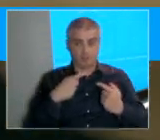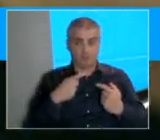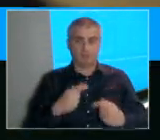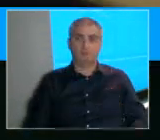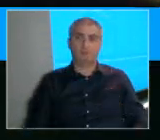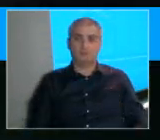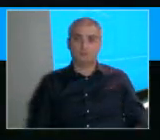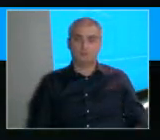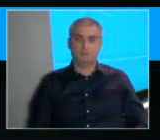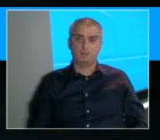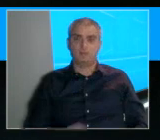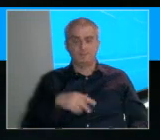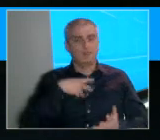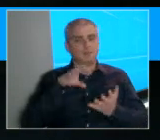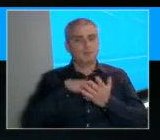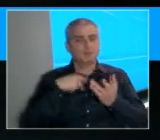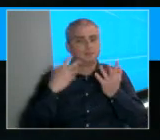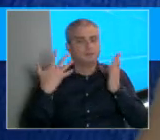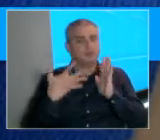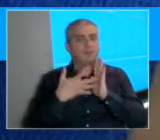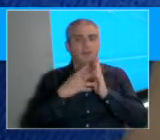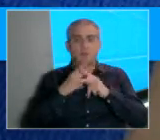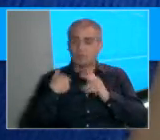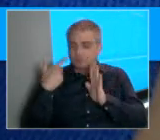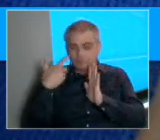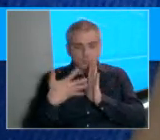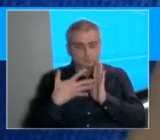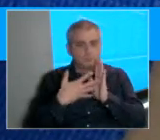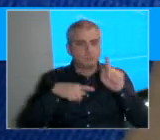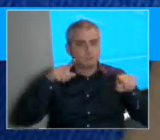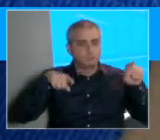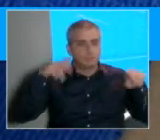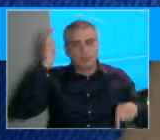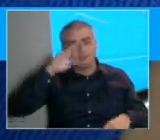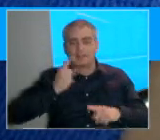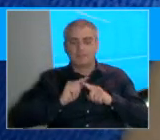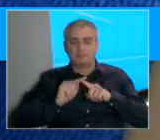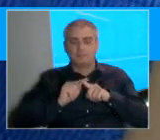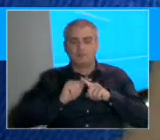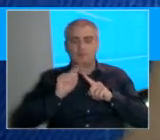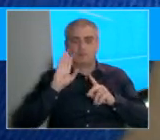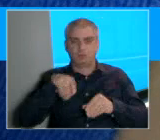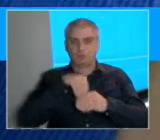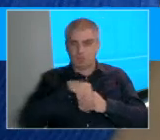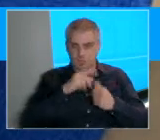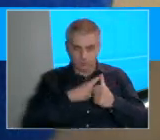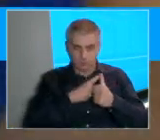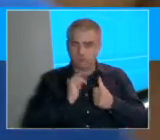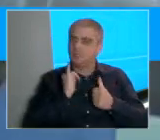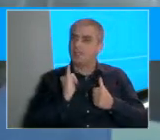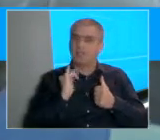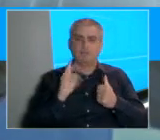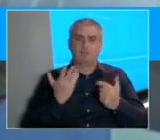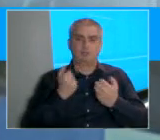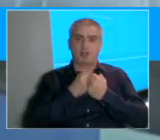וב-ICDC, במרכז הלאומי לבקרת מחלות, בעצם עושים כל הזמן את הניטור כדי להבין מהם הזנים ששכיחים, איך